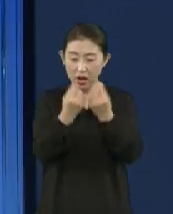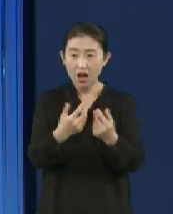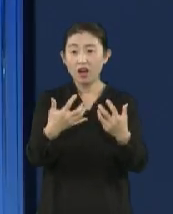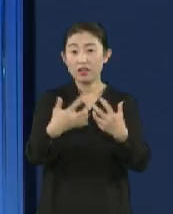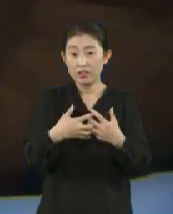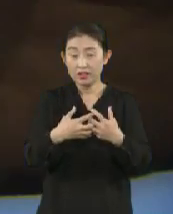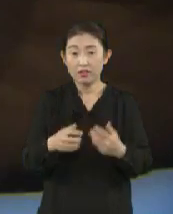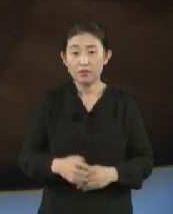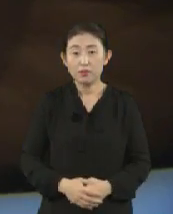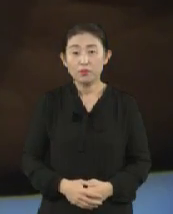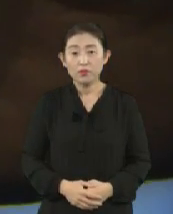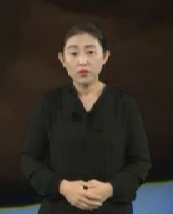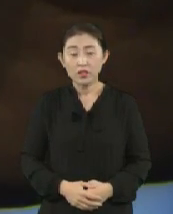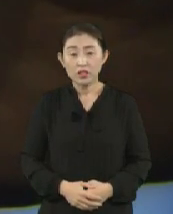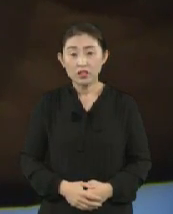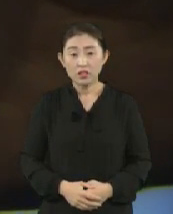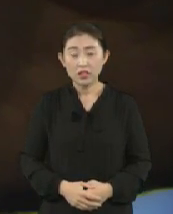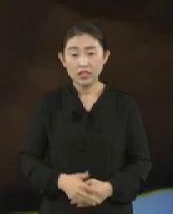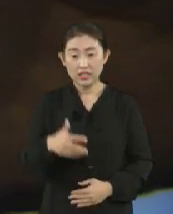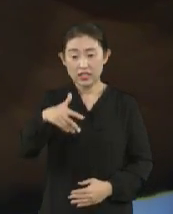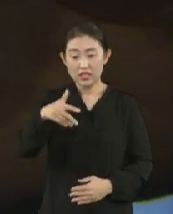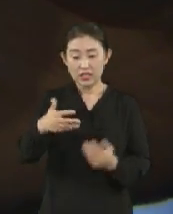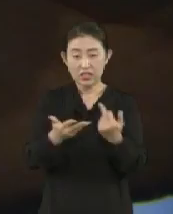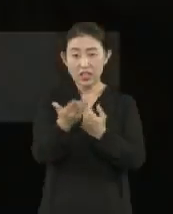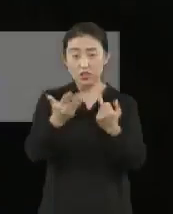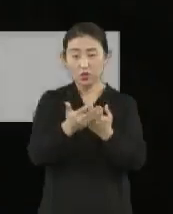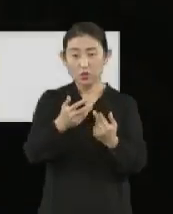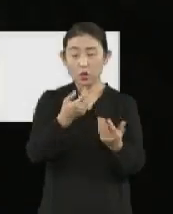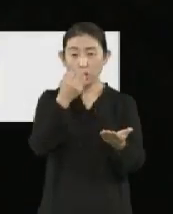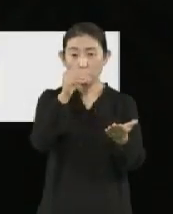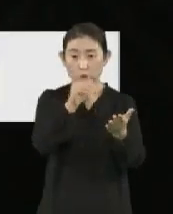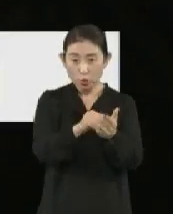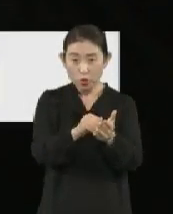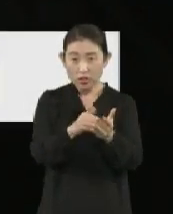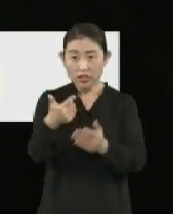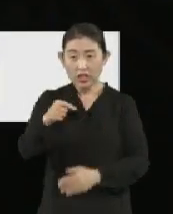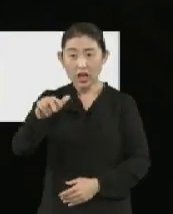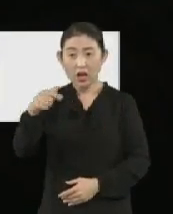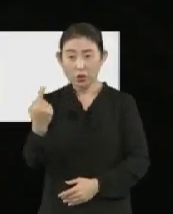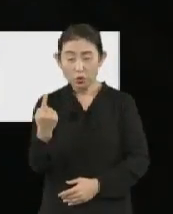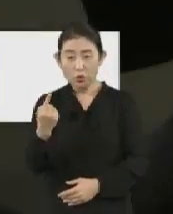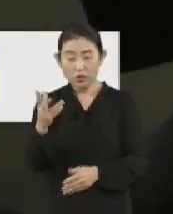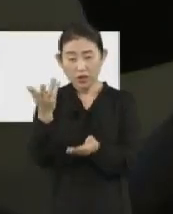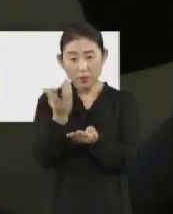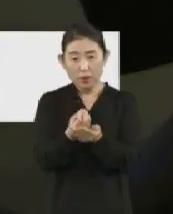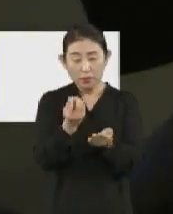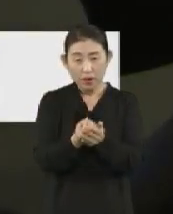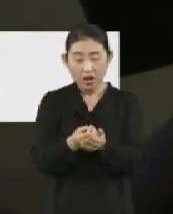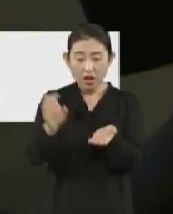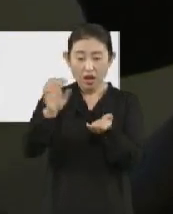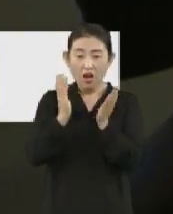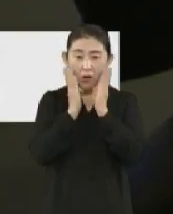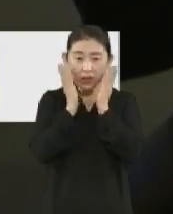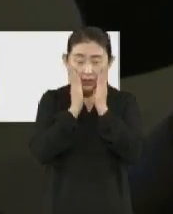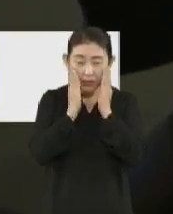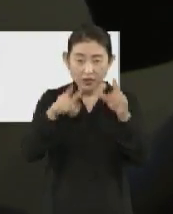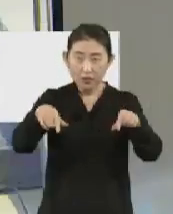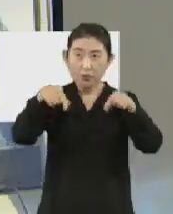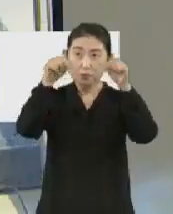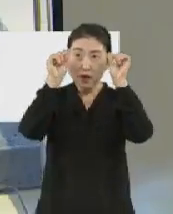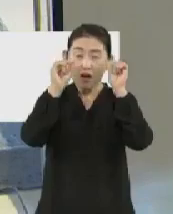정화 살균기. 제주 화산석에 나노골드를 함침해 효능을 극대화한 기능성 화장품과 마스크팩도